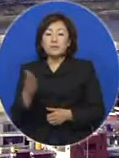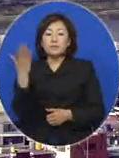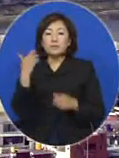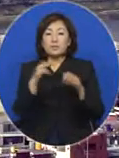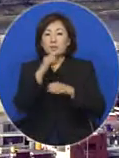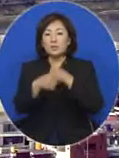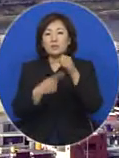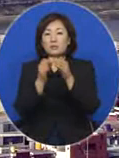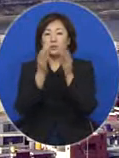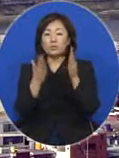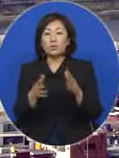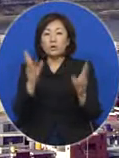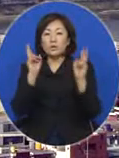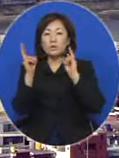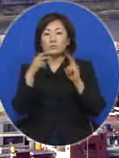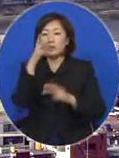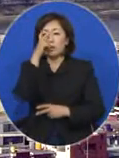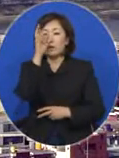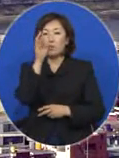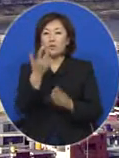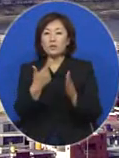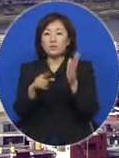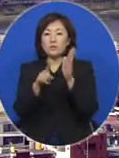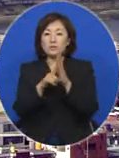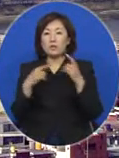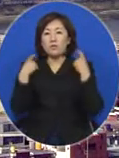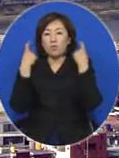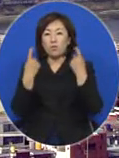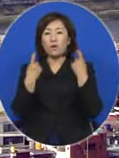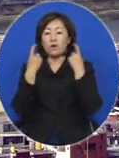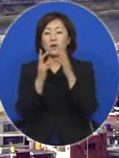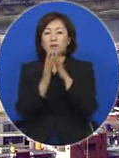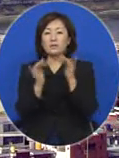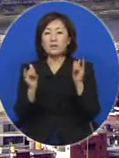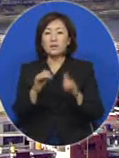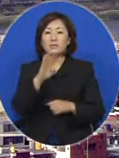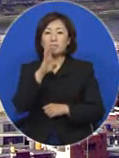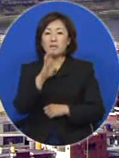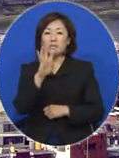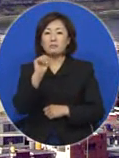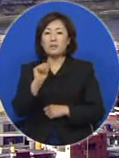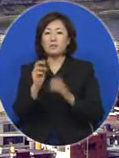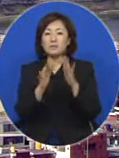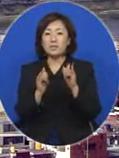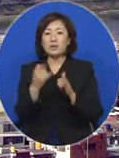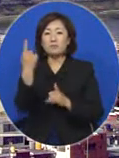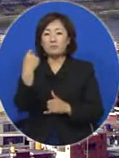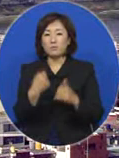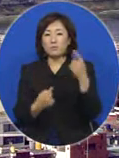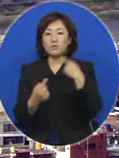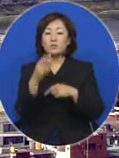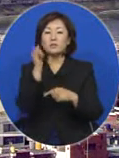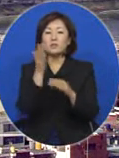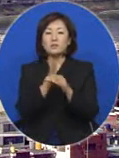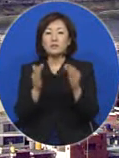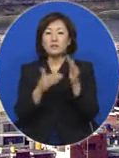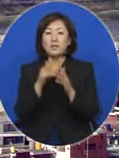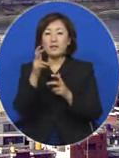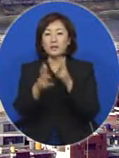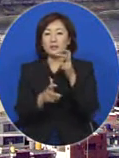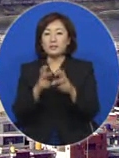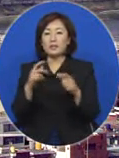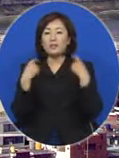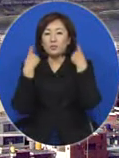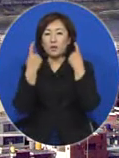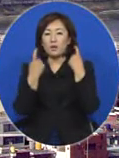지난 한 해 동안 기업 채관람을 위해 울산을 찾은 관광객이 무려 40만 명에 이른다고 합니다. 울산시가 이 같은 산업